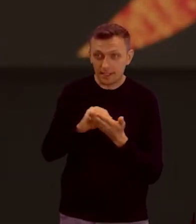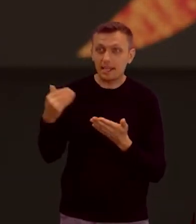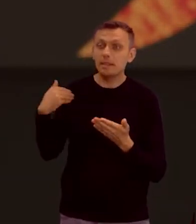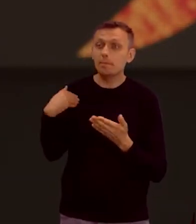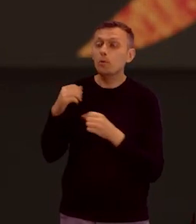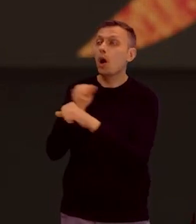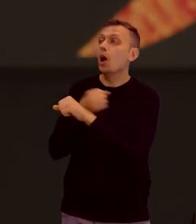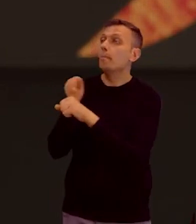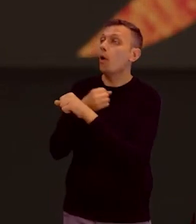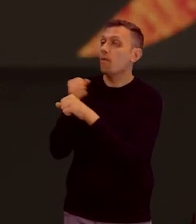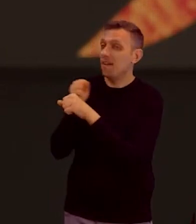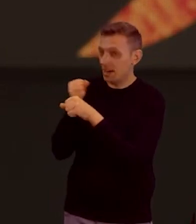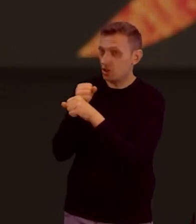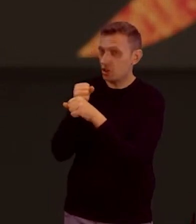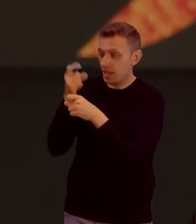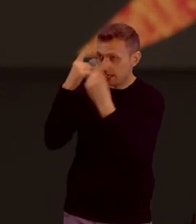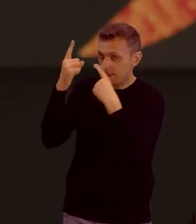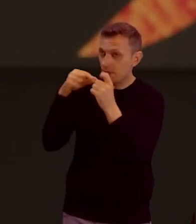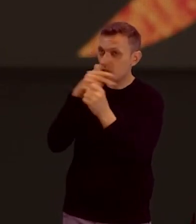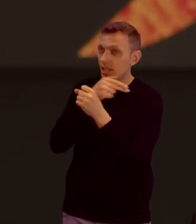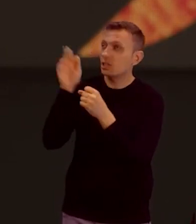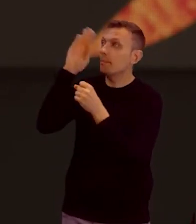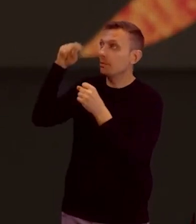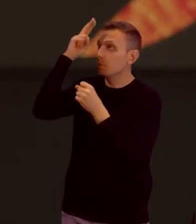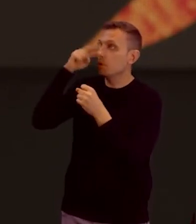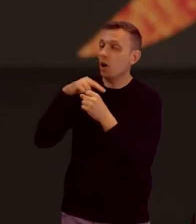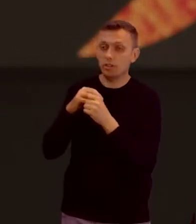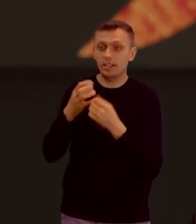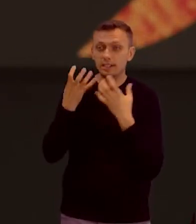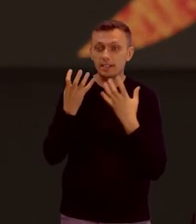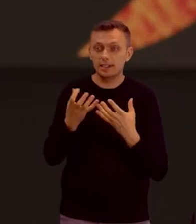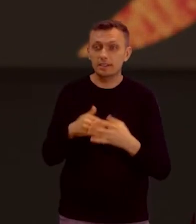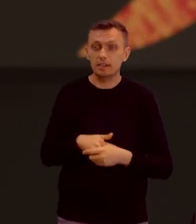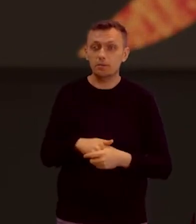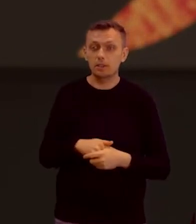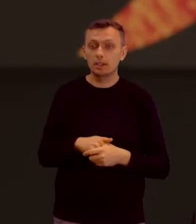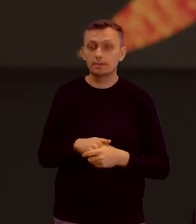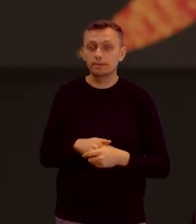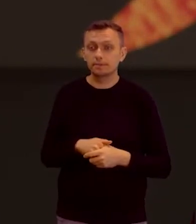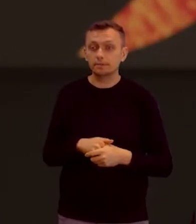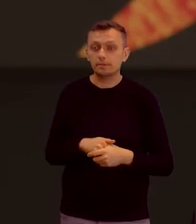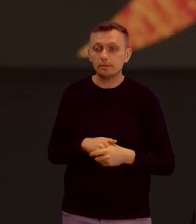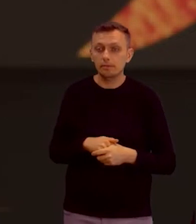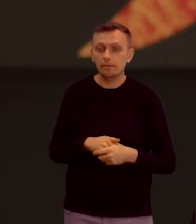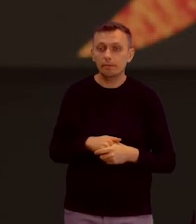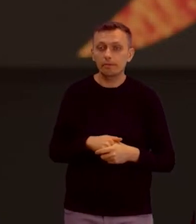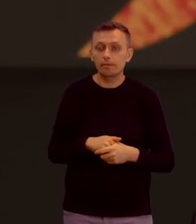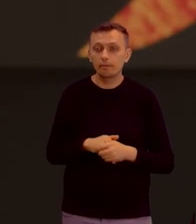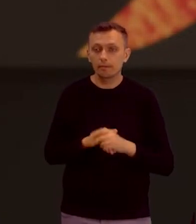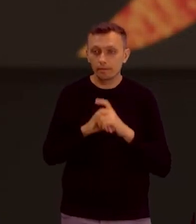prawdę wpajać dzieciom do ich serc, mówiąc, niech te słowa, które ja Tobie